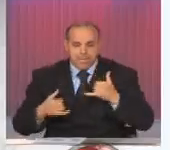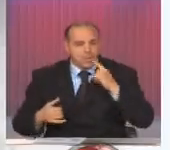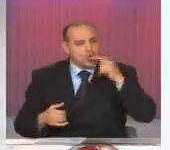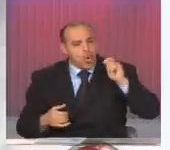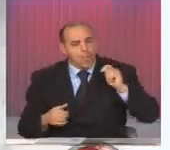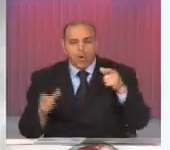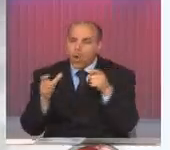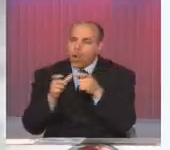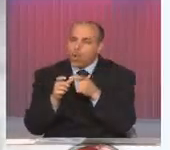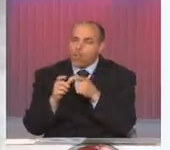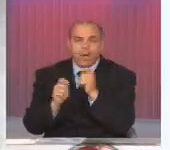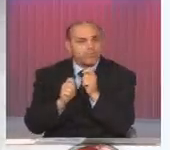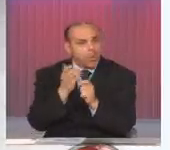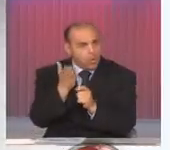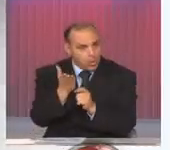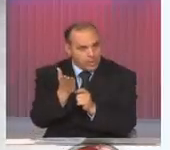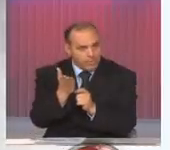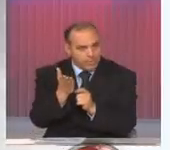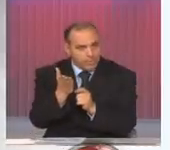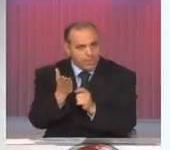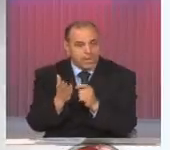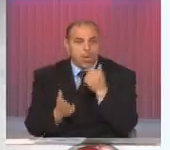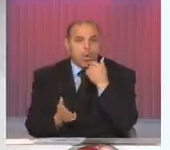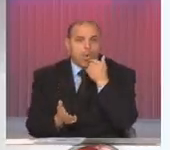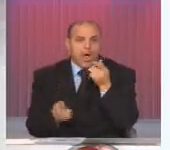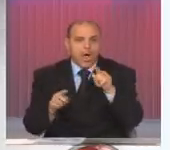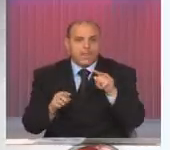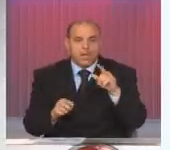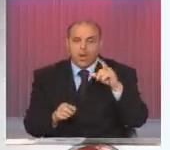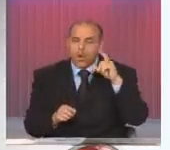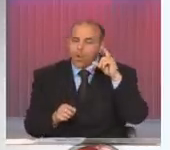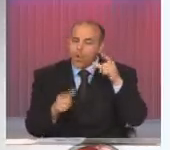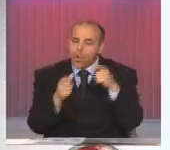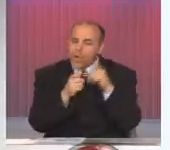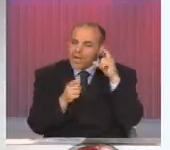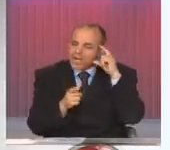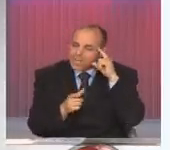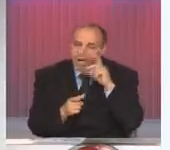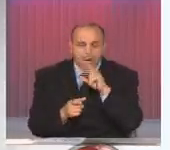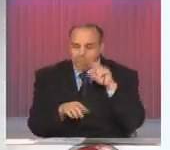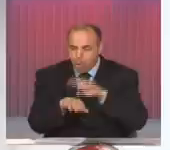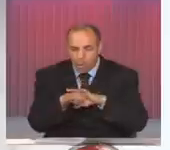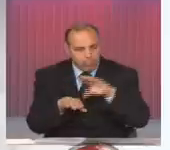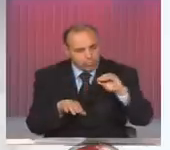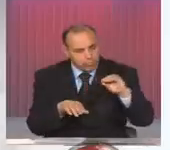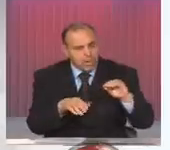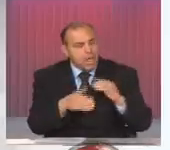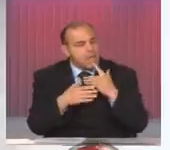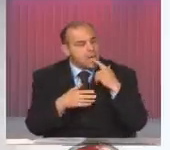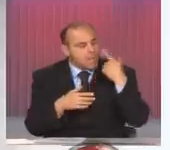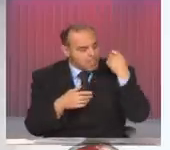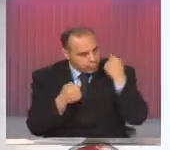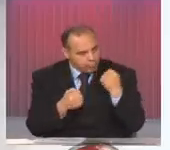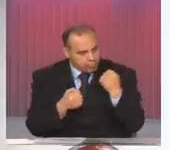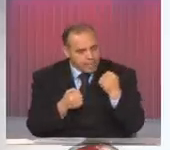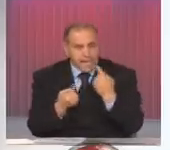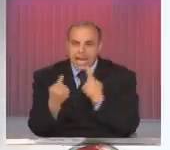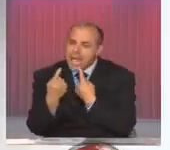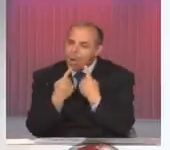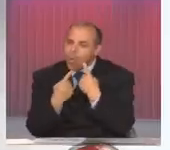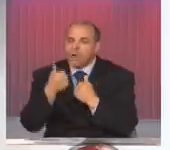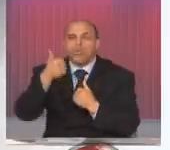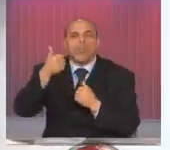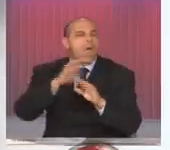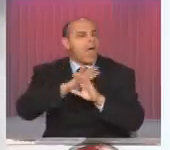في مجلس النواب والحكومة المنبثقة عنها. وجددت الحكومة الليبية في السياسة سياق ذاته موقفها الثابت من أن الحوار هو